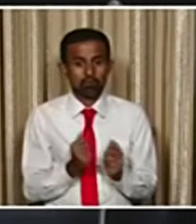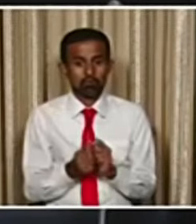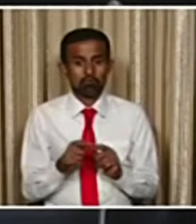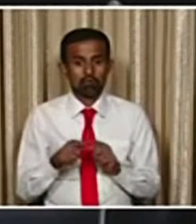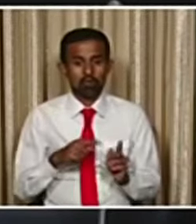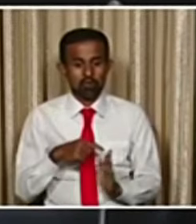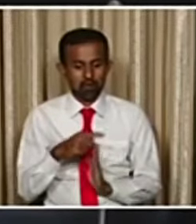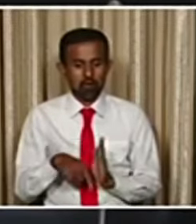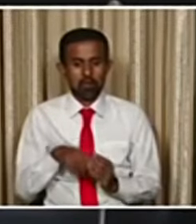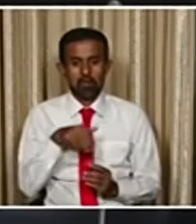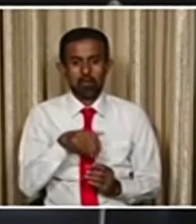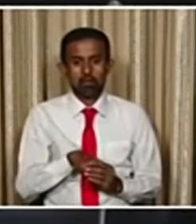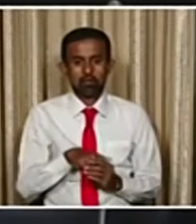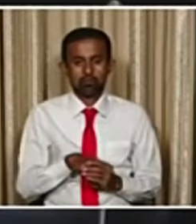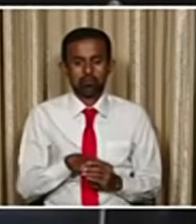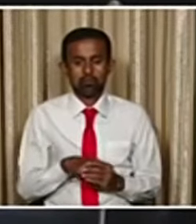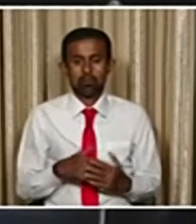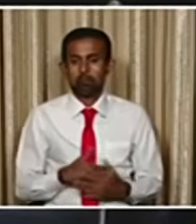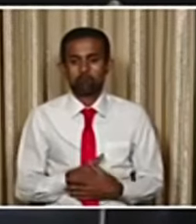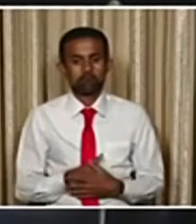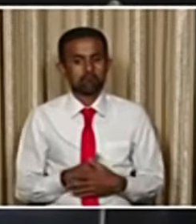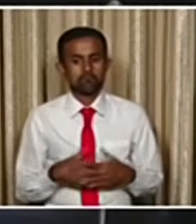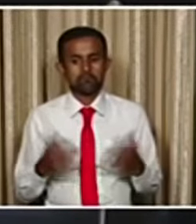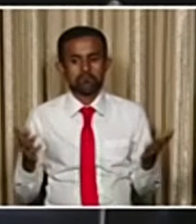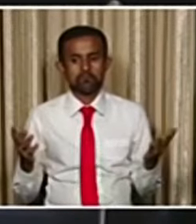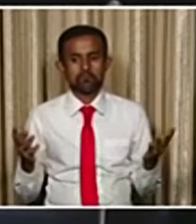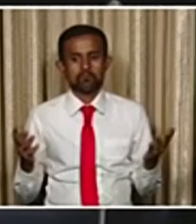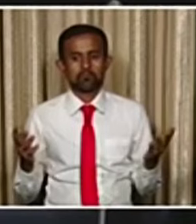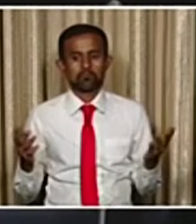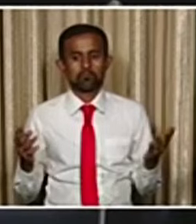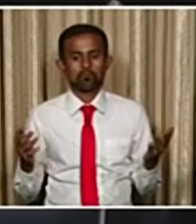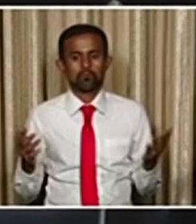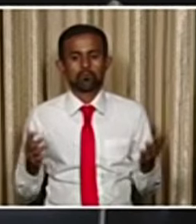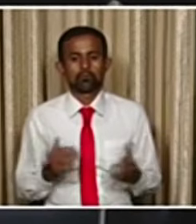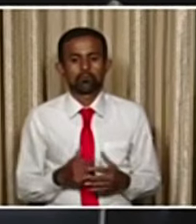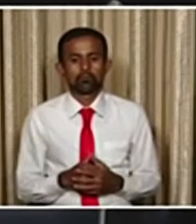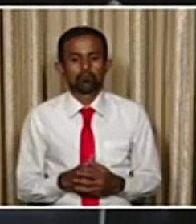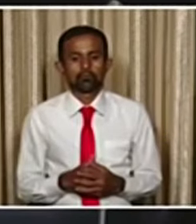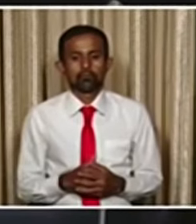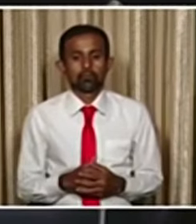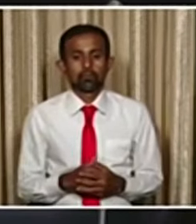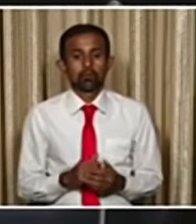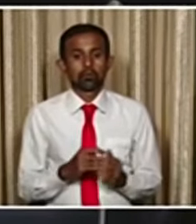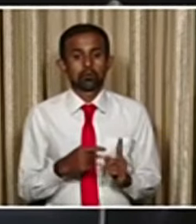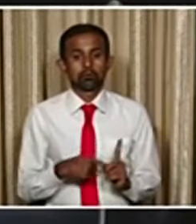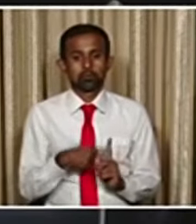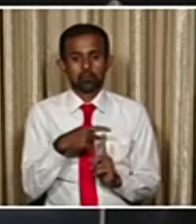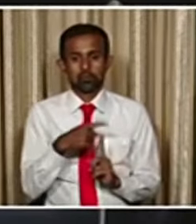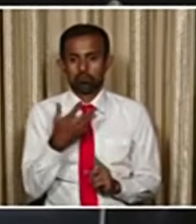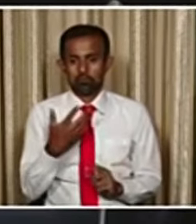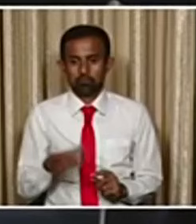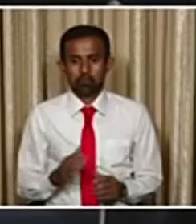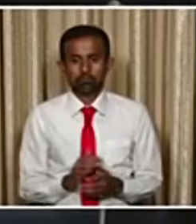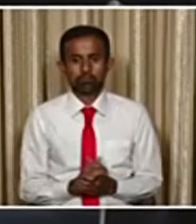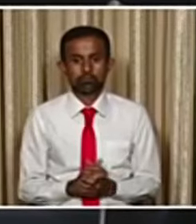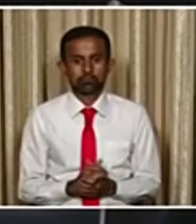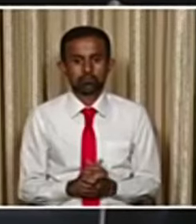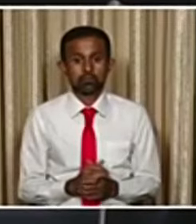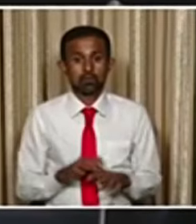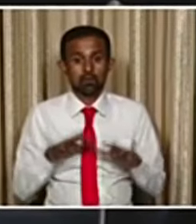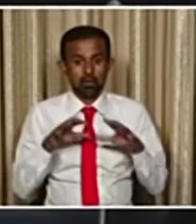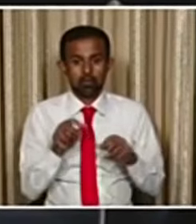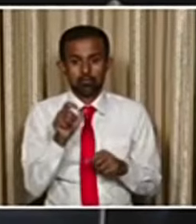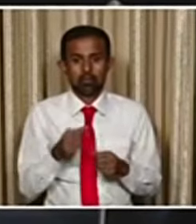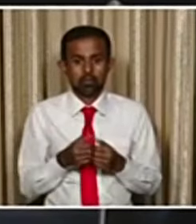ವಿಪರ್ಯಾಸೆ ಬಗ್ಗೆ ಲಂಕಾವೇ ಮಹಾ ವಿಶಾಲ ವಿಪ್ಲವ ಯಾಕೆ ಅತಿ ಕರಲ